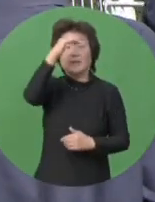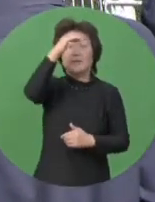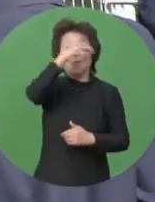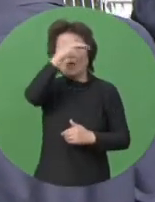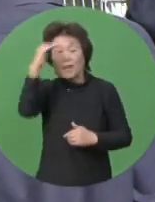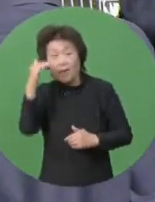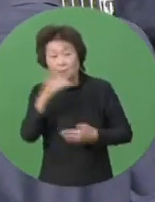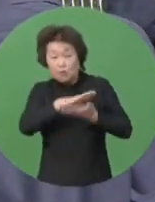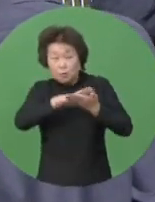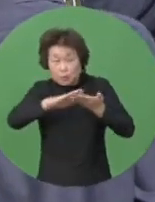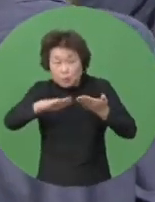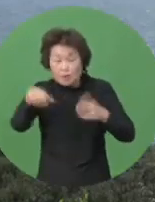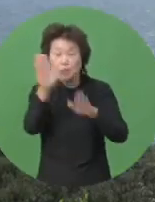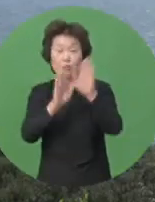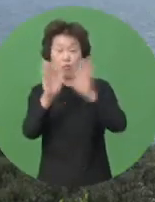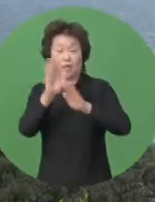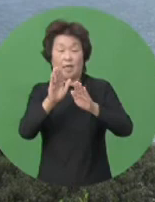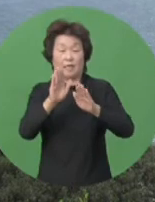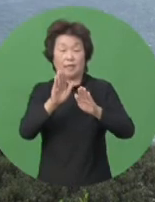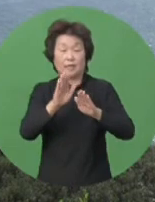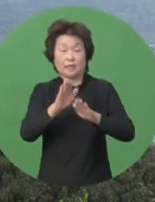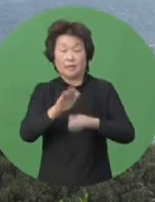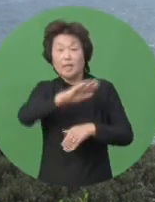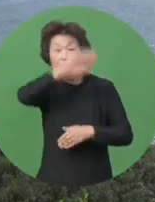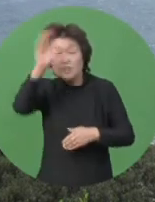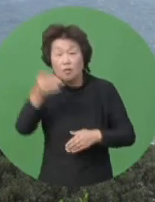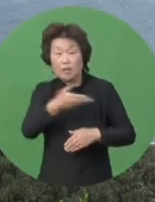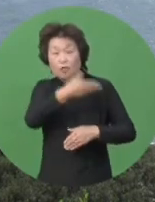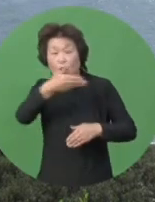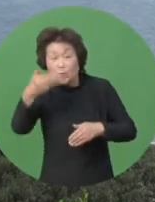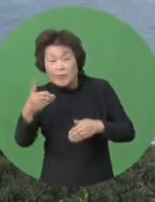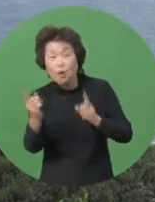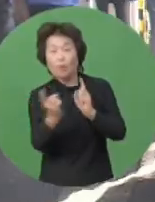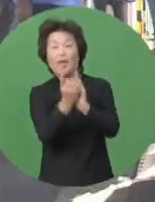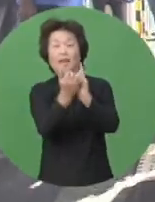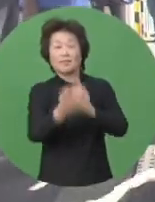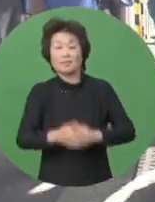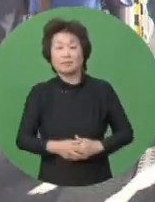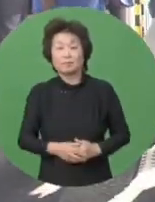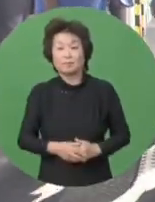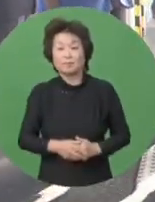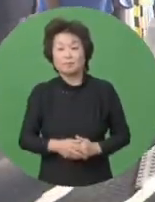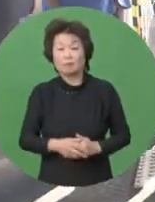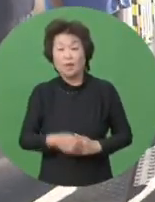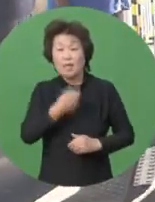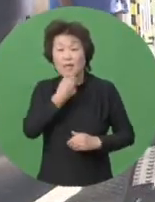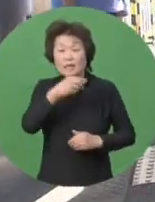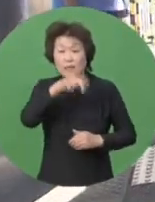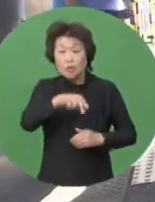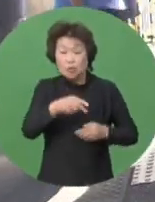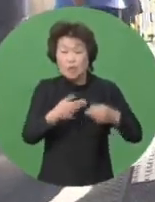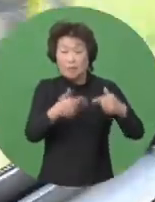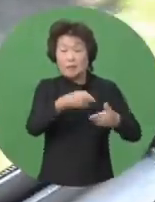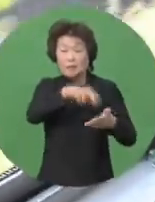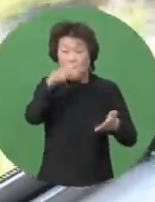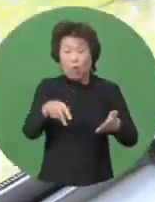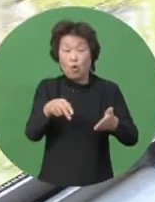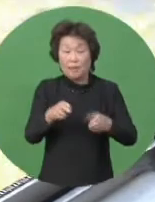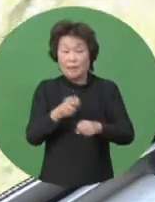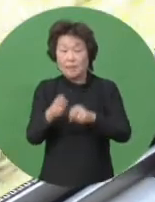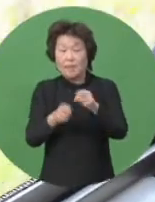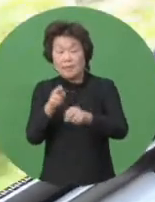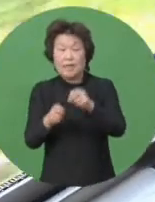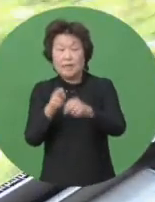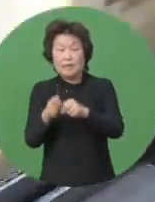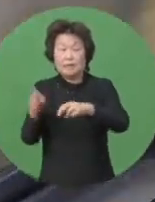美しい風景、大いなる空と海との出会いです。宍喰でバスを降り、朝海岸鉄